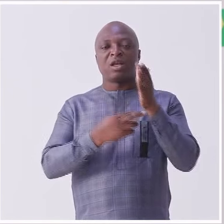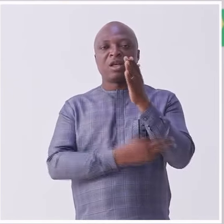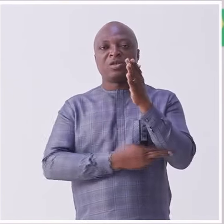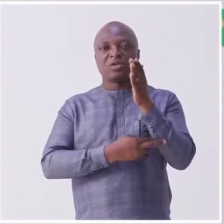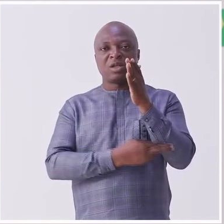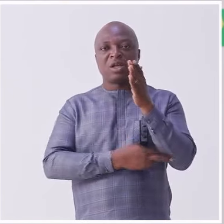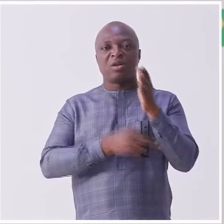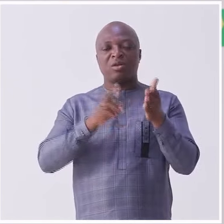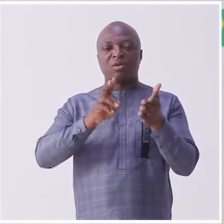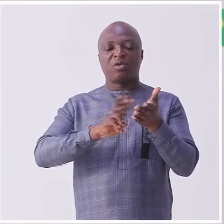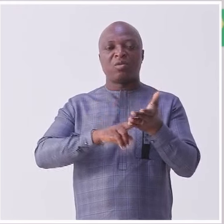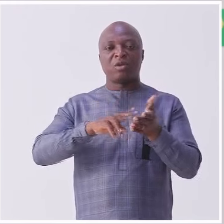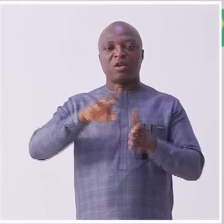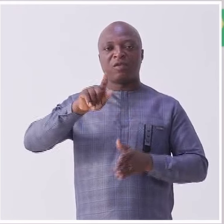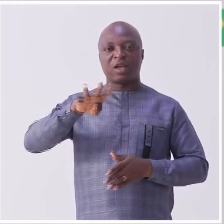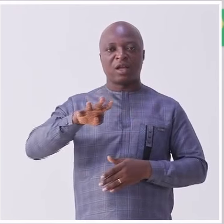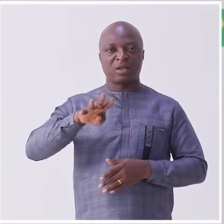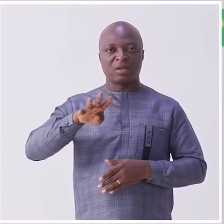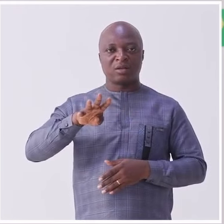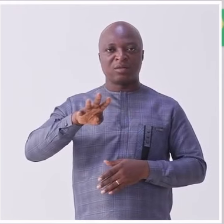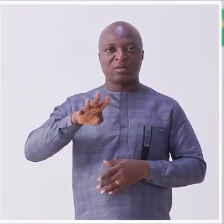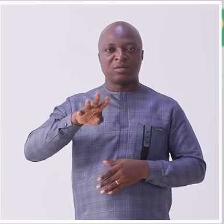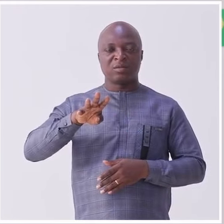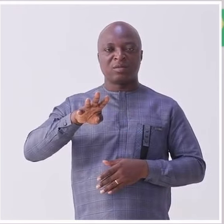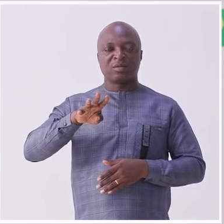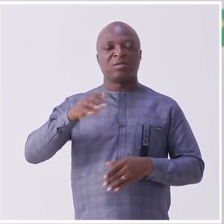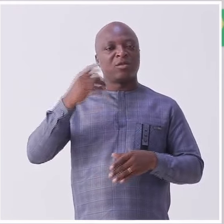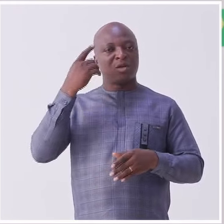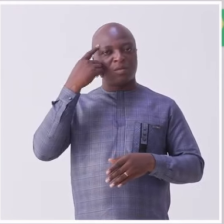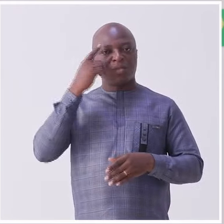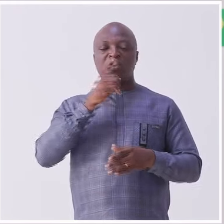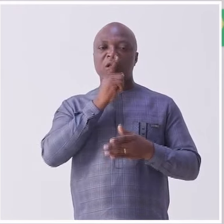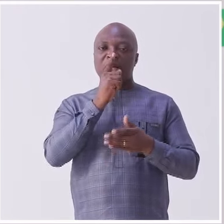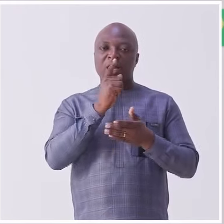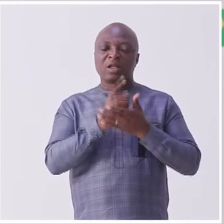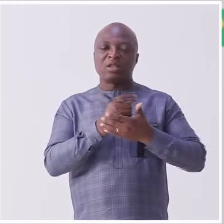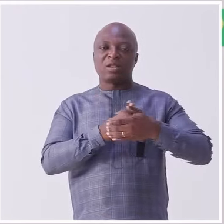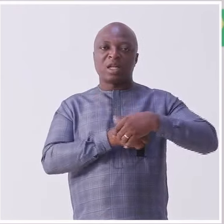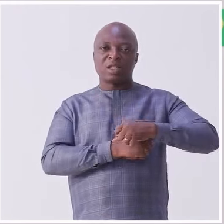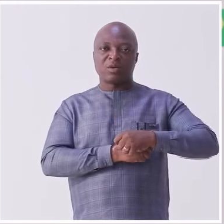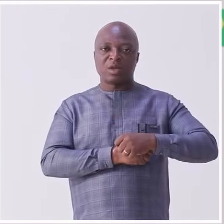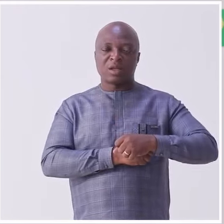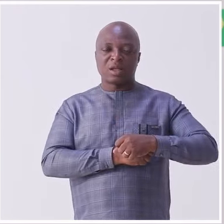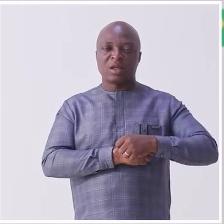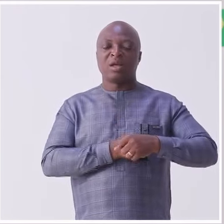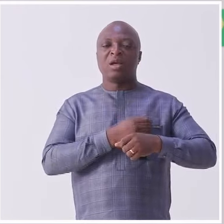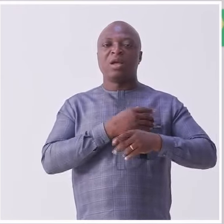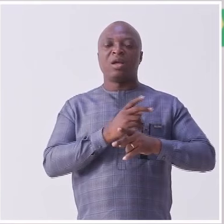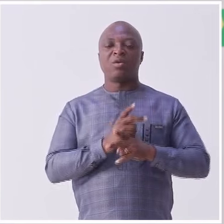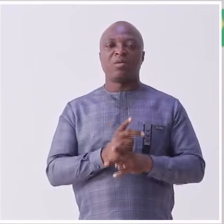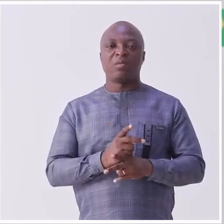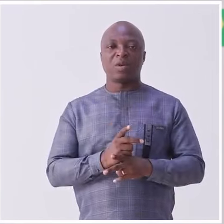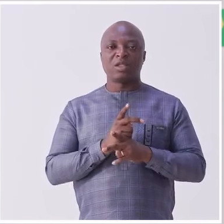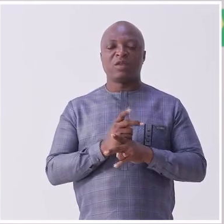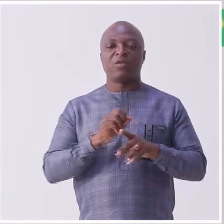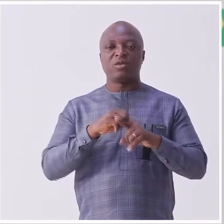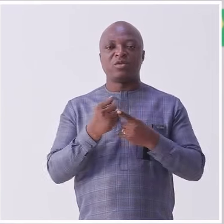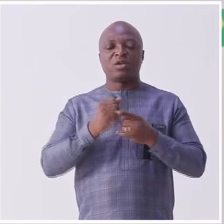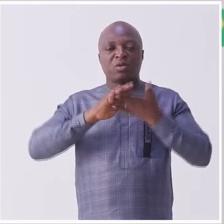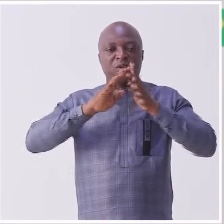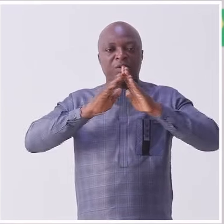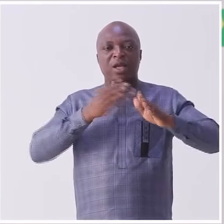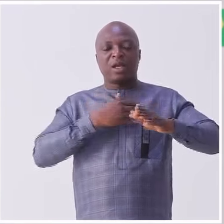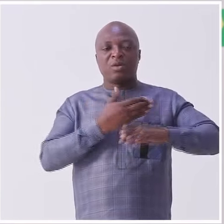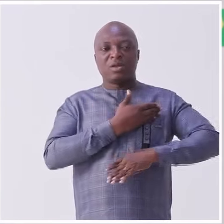régionales 2024. En vue de garantir la sécurité et de préserver un climat de paix et